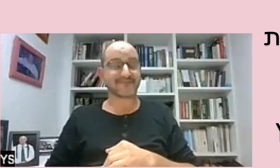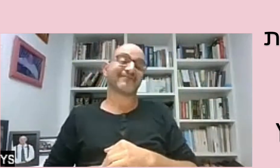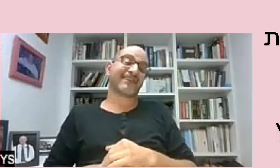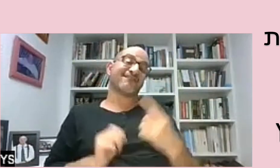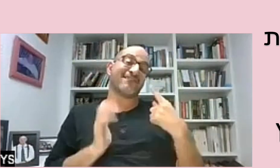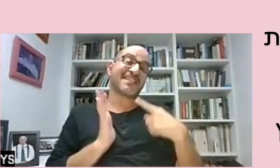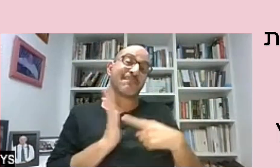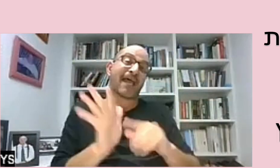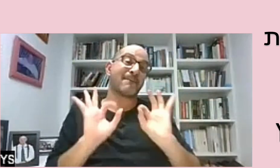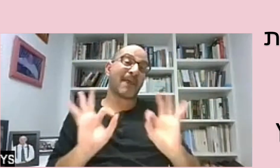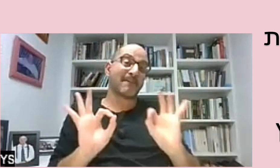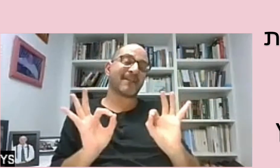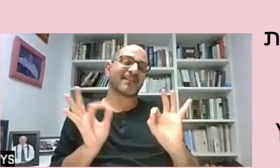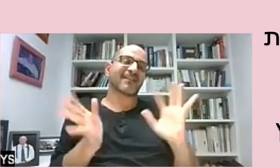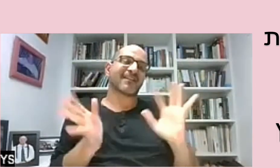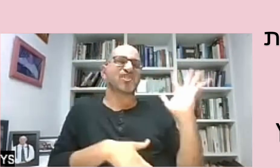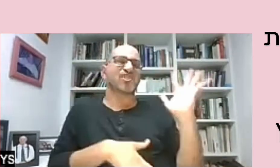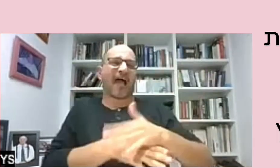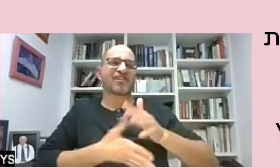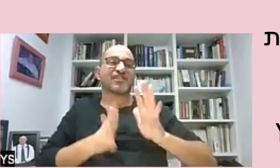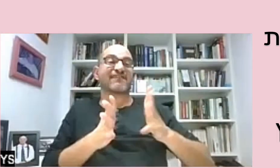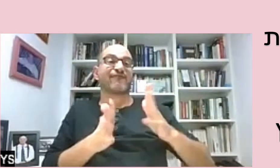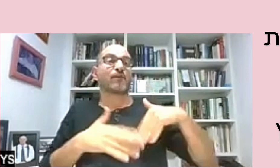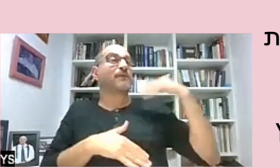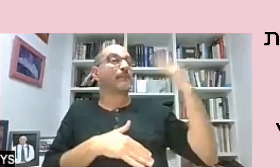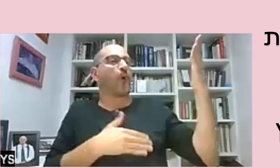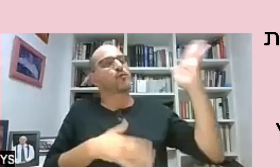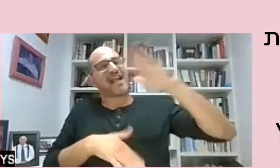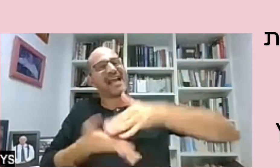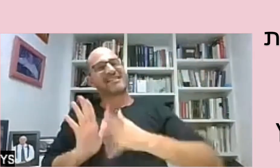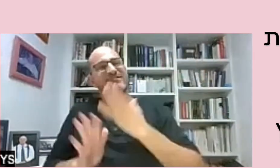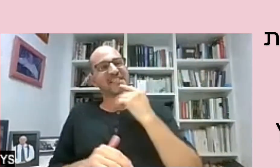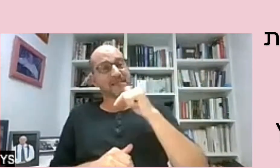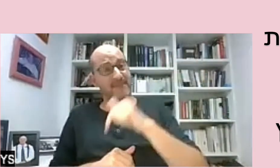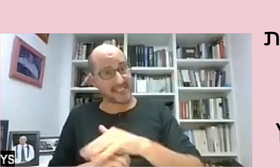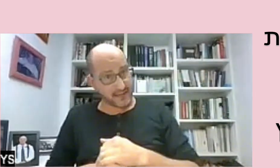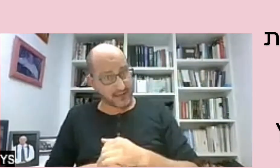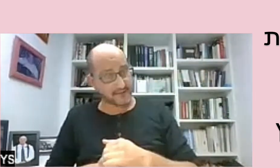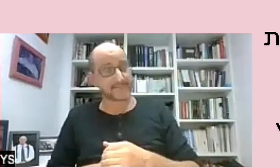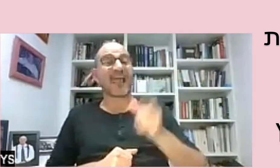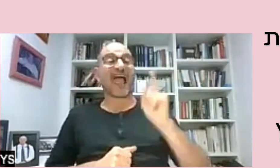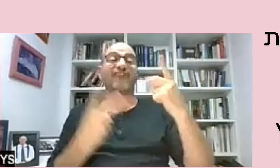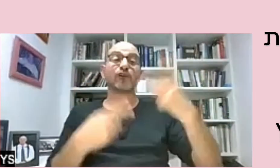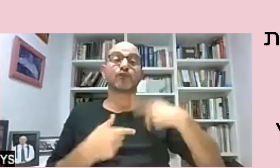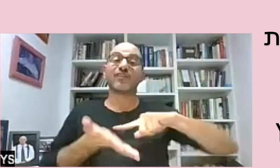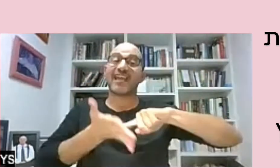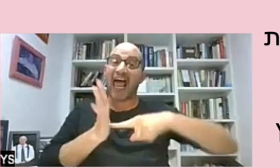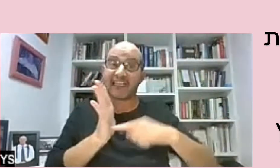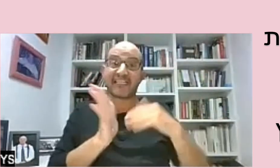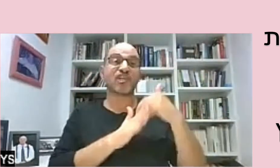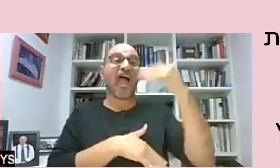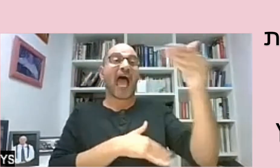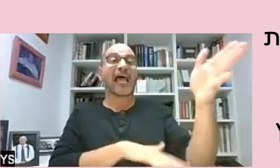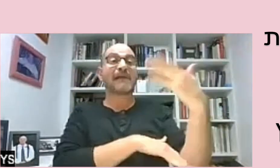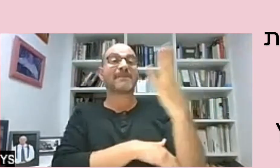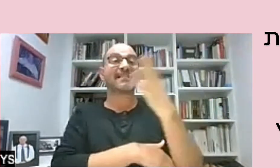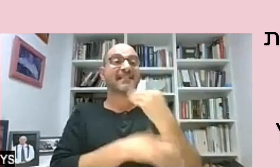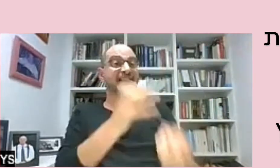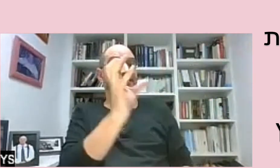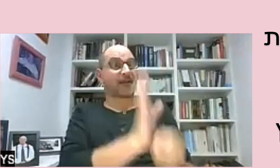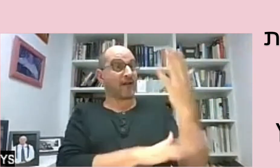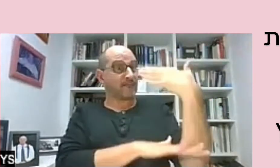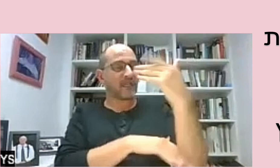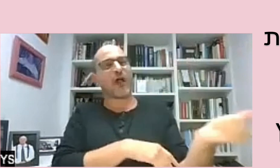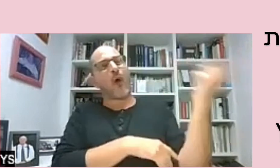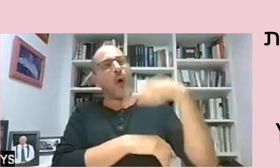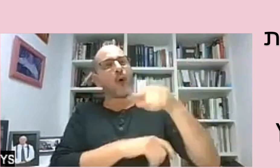הסימנים הישראלית. אז בעצם זו הסיבה האמיתית, ההשפעה של שפת הסימנים מבחוץ על שפת הסימנים הישראלית. חשוב גם להדגיש